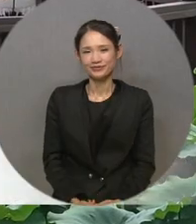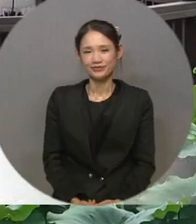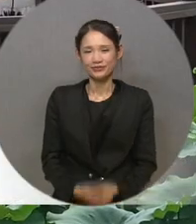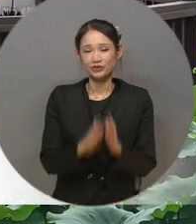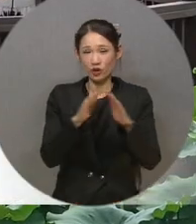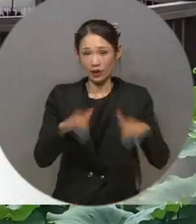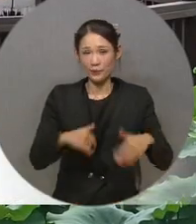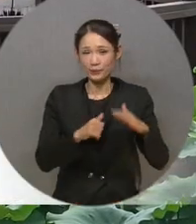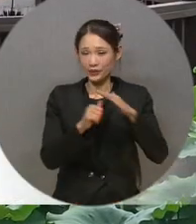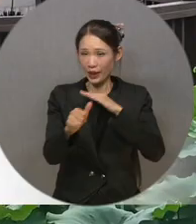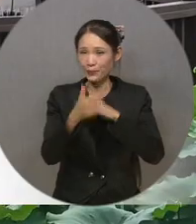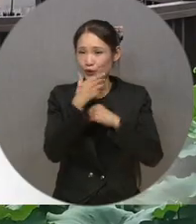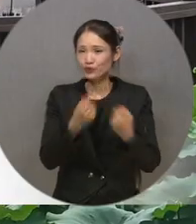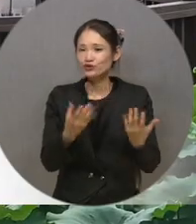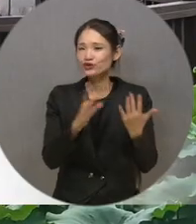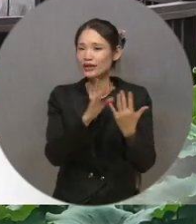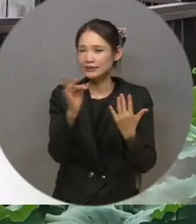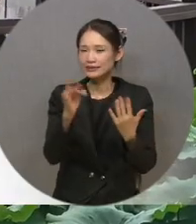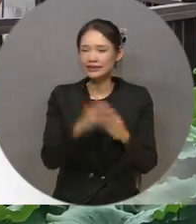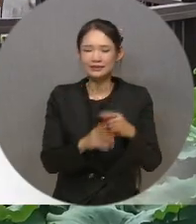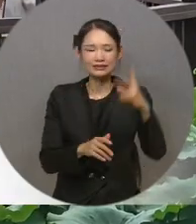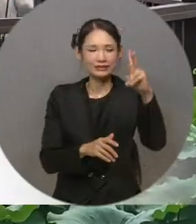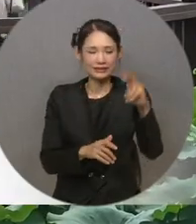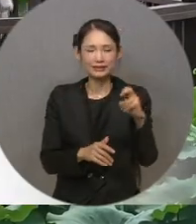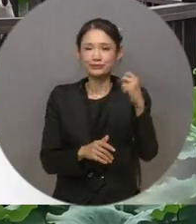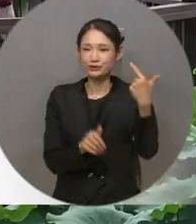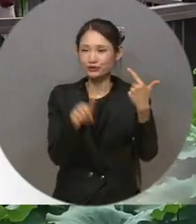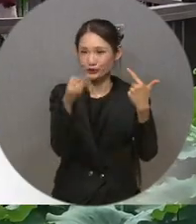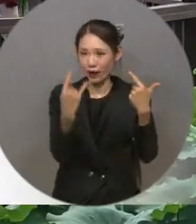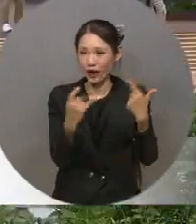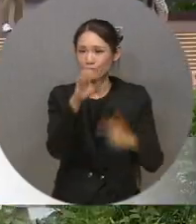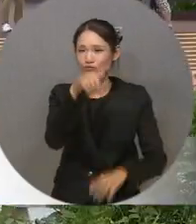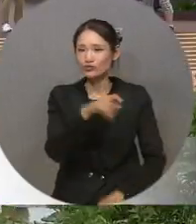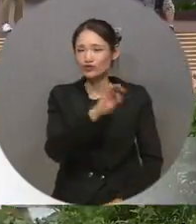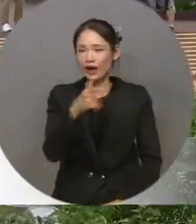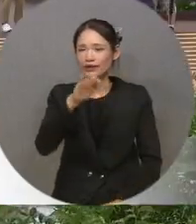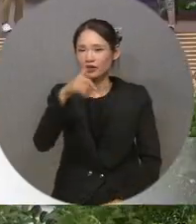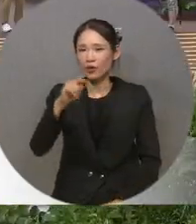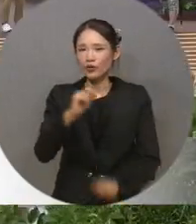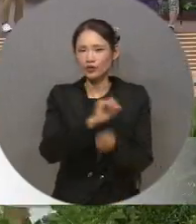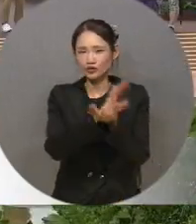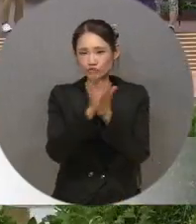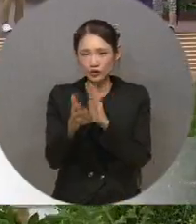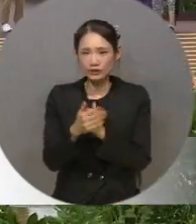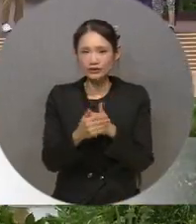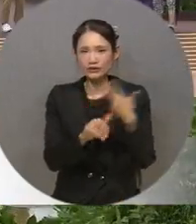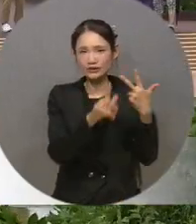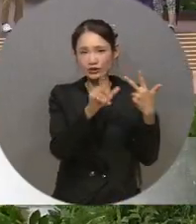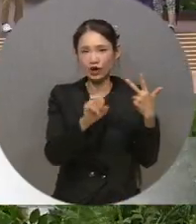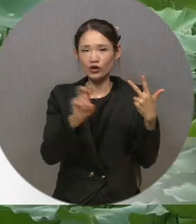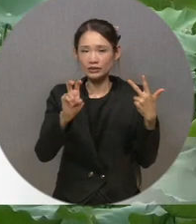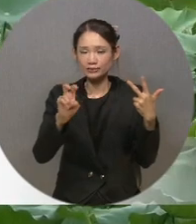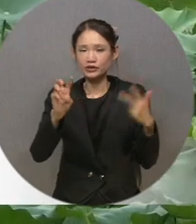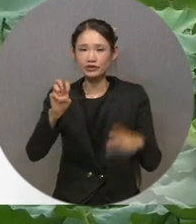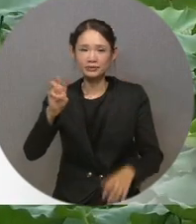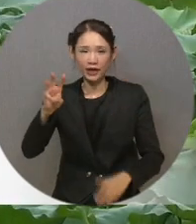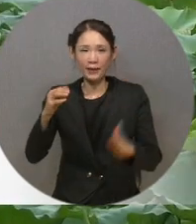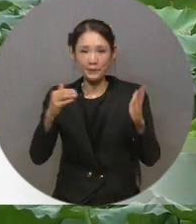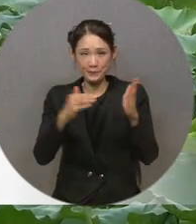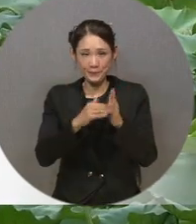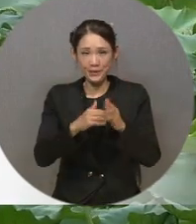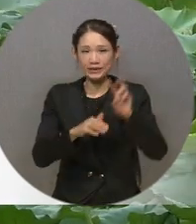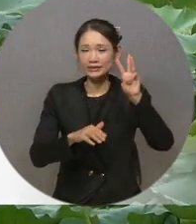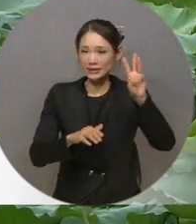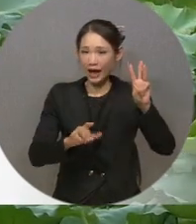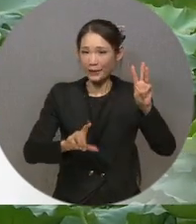전남도 대표 축제로 선정된 제26회 무안 연꽃 축제가 7월 20일부터 23일까지 4일간 내 인생의